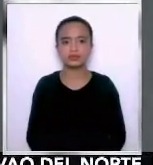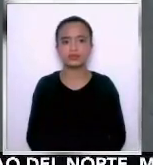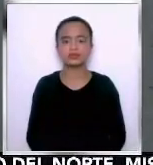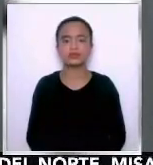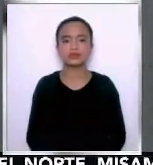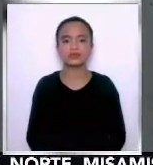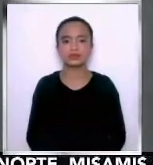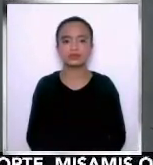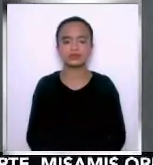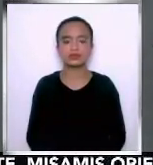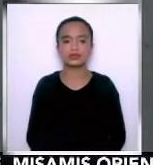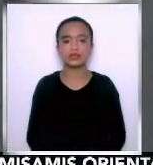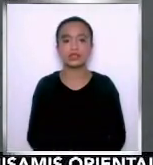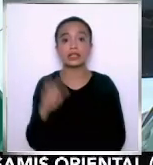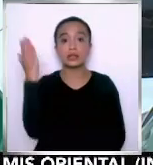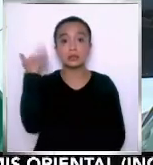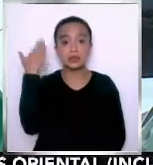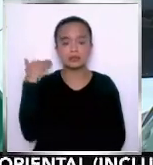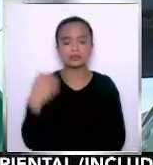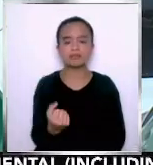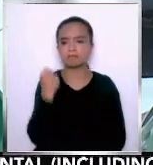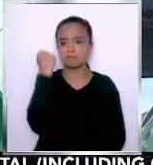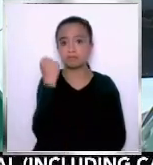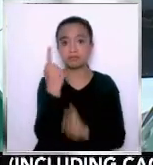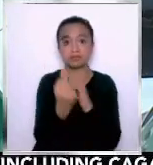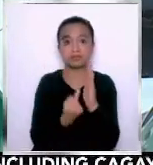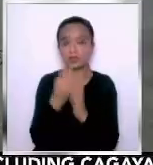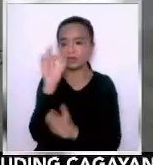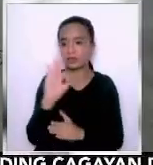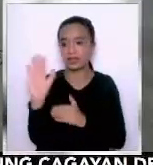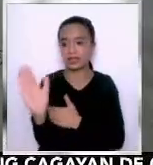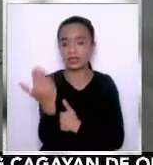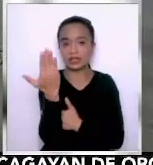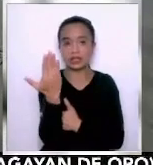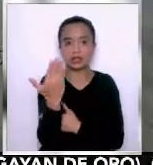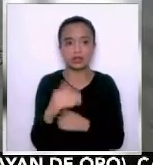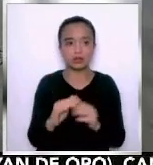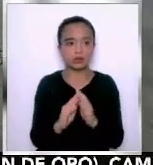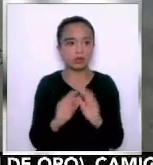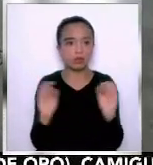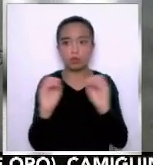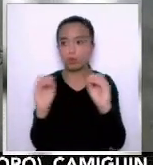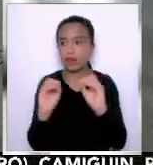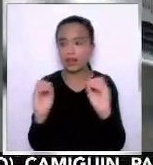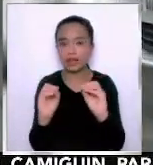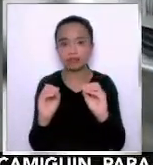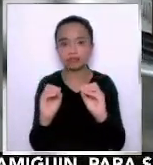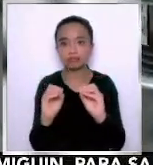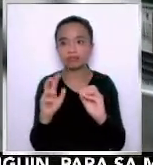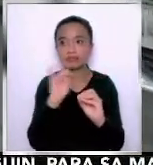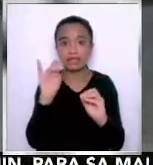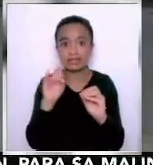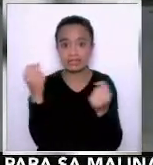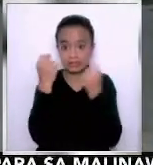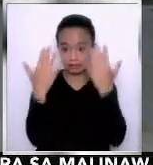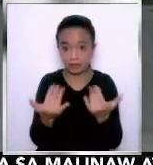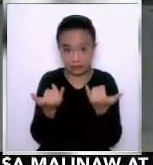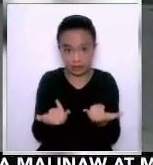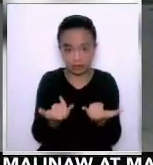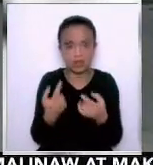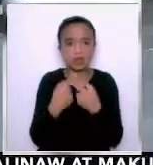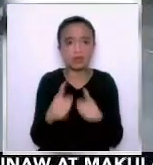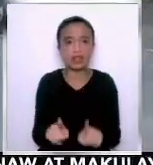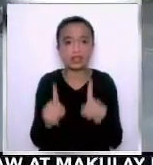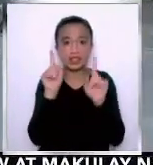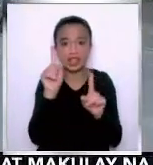Kung dati sa rush hour ng Biyernes ng umaga, halos wala nang matirang taxi sa garaheng ito. Ngayon, paisa-isa na lamang ang